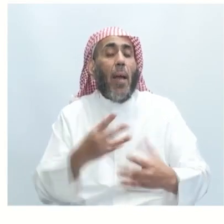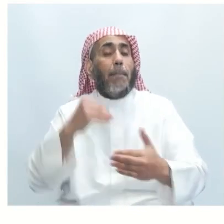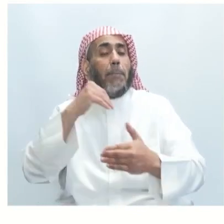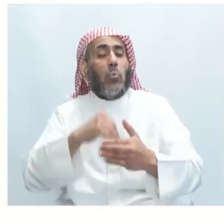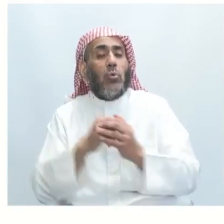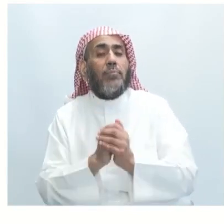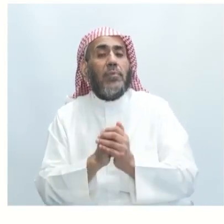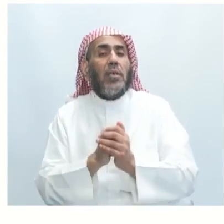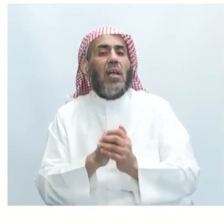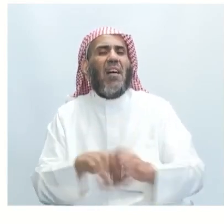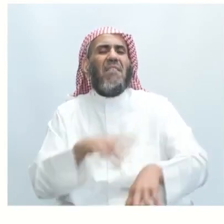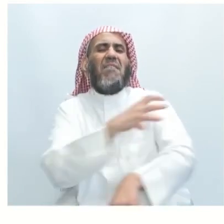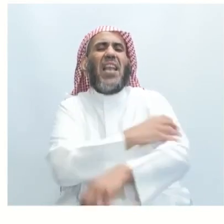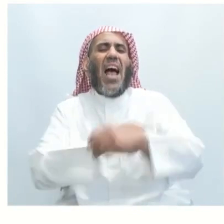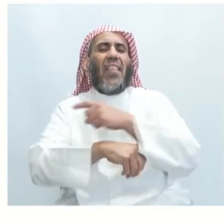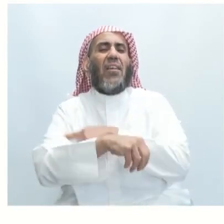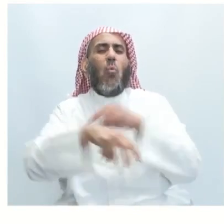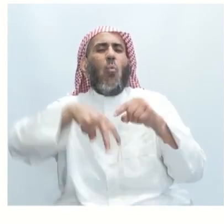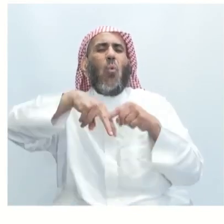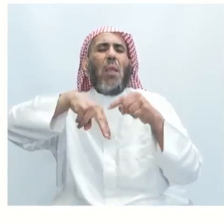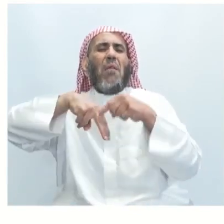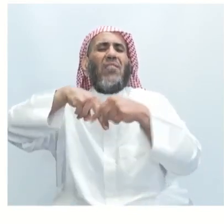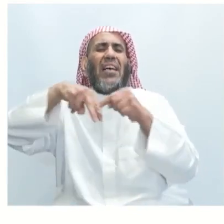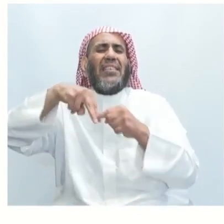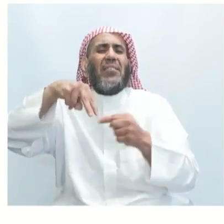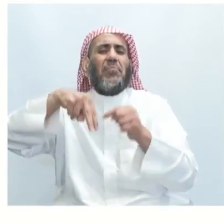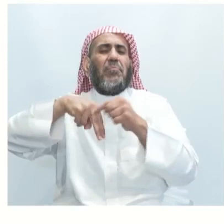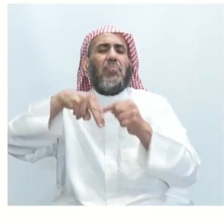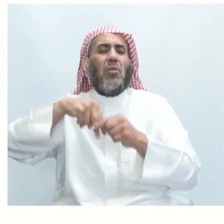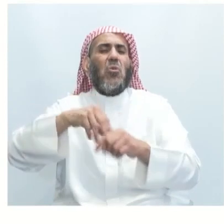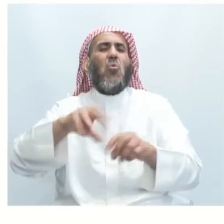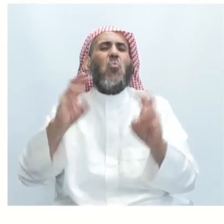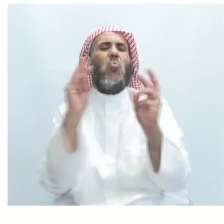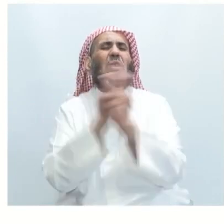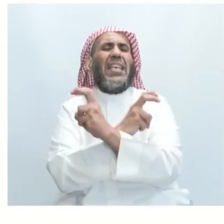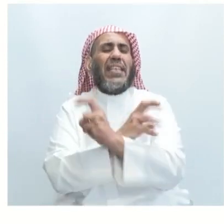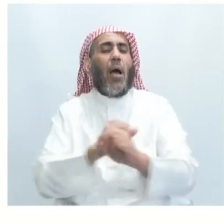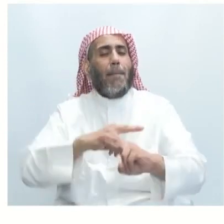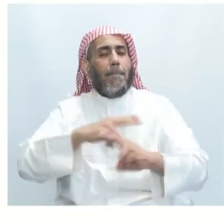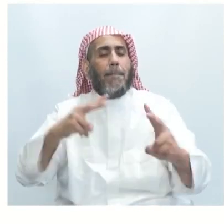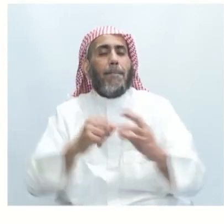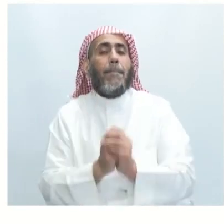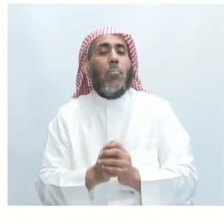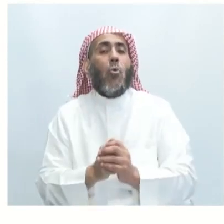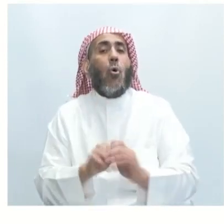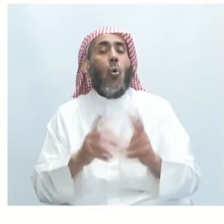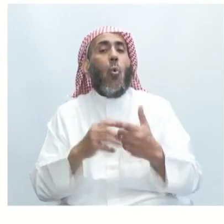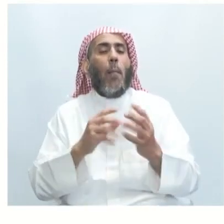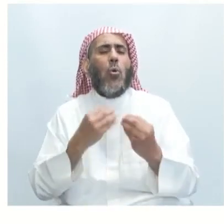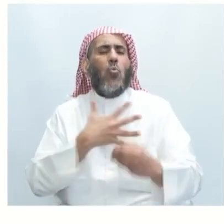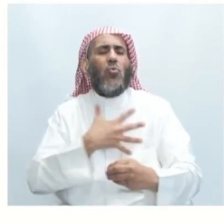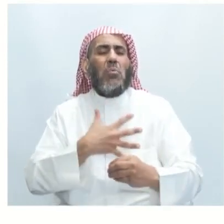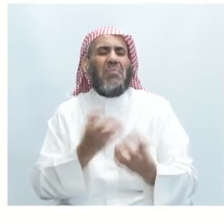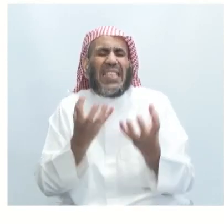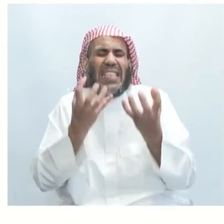موجوده في العضلات والمفاصل والعظام احسنتم و وم احس به